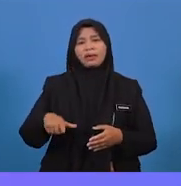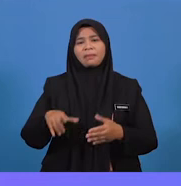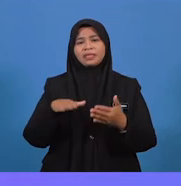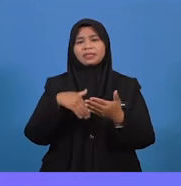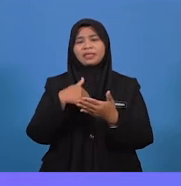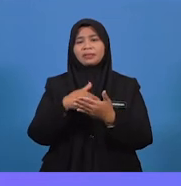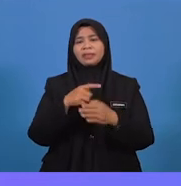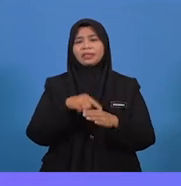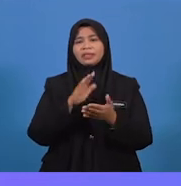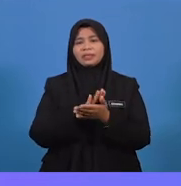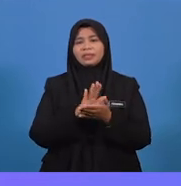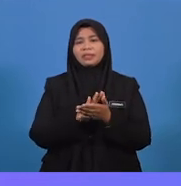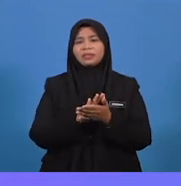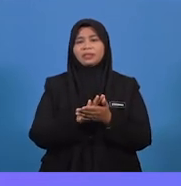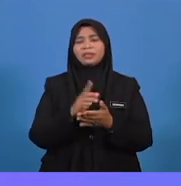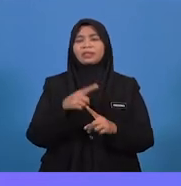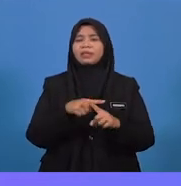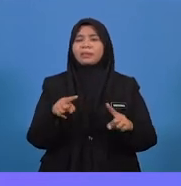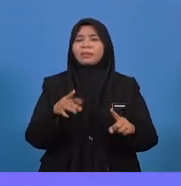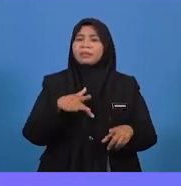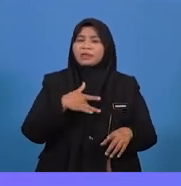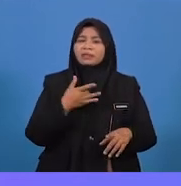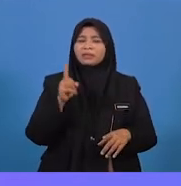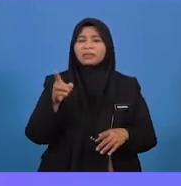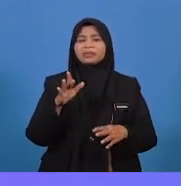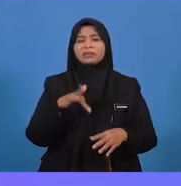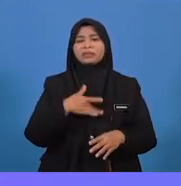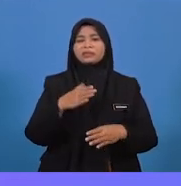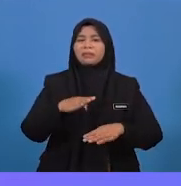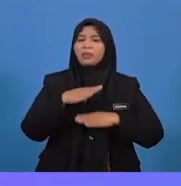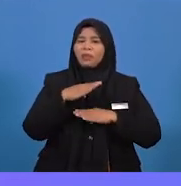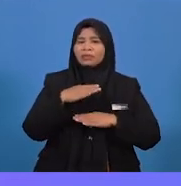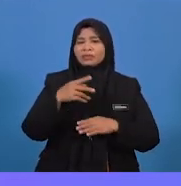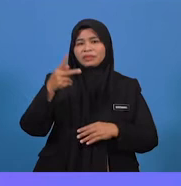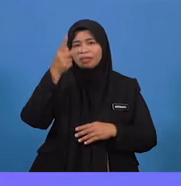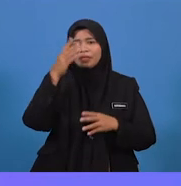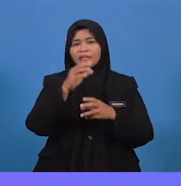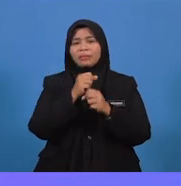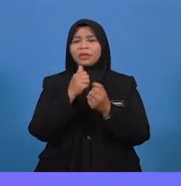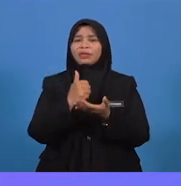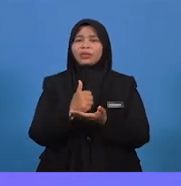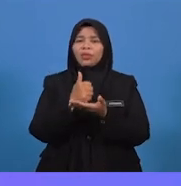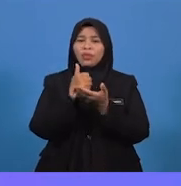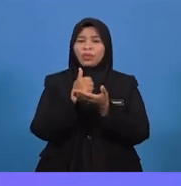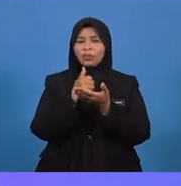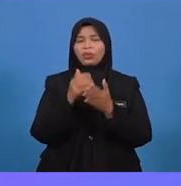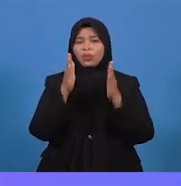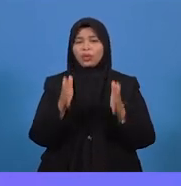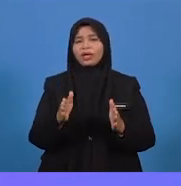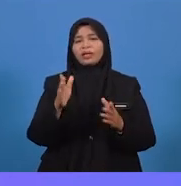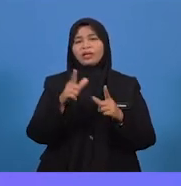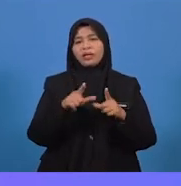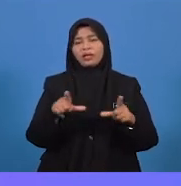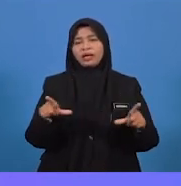sekolah, tapi perasaan kita menjadi puas kerana dapat menolong orang yang memerlukan. Kita juga tidak boleh mementingkan